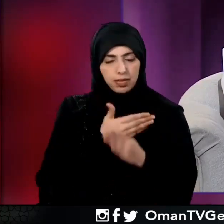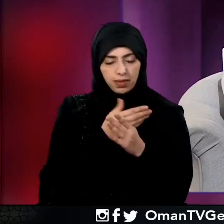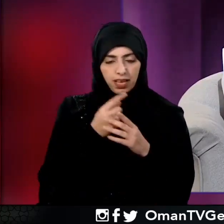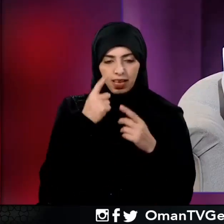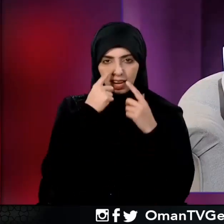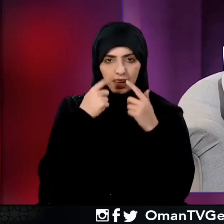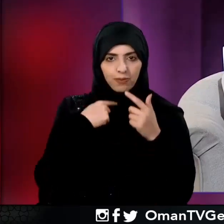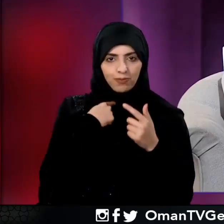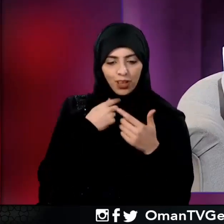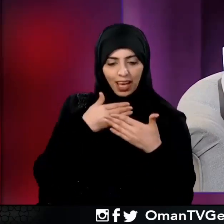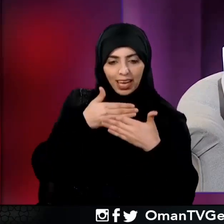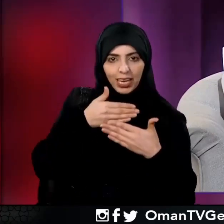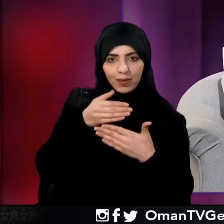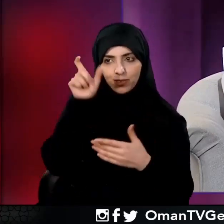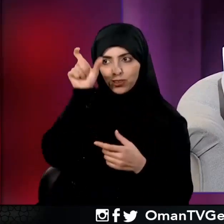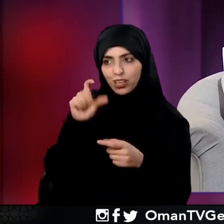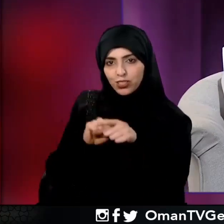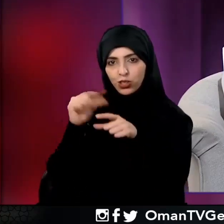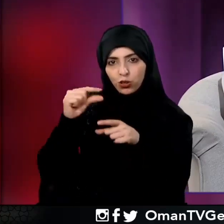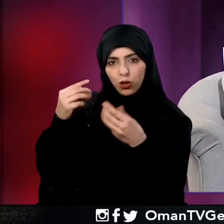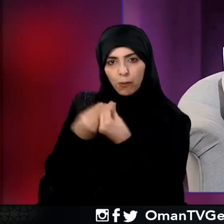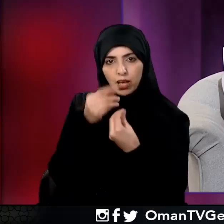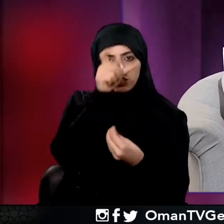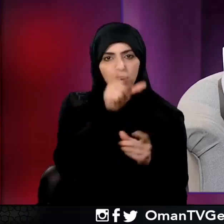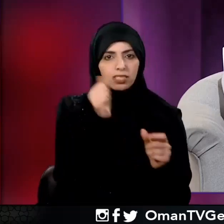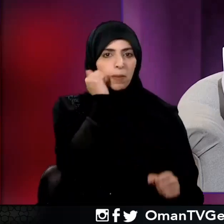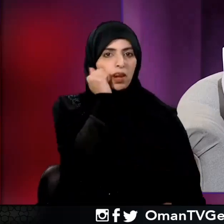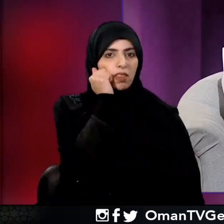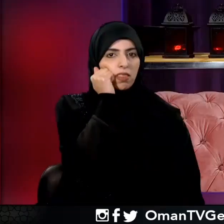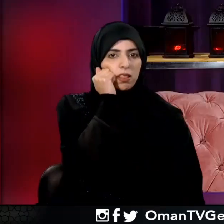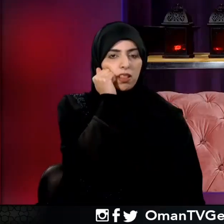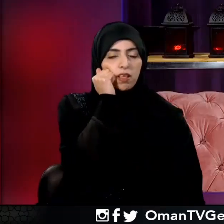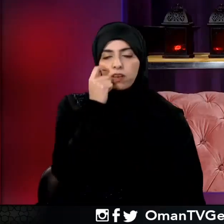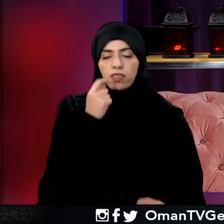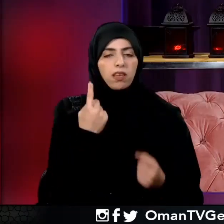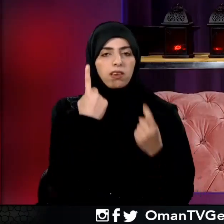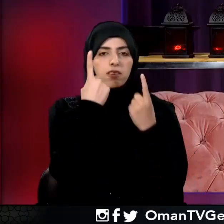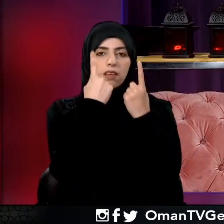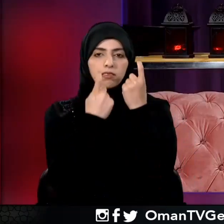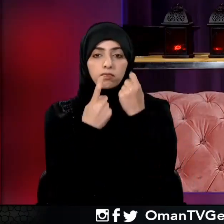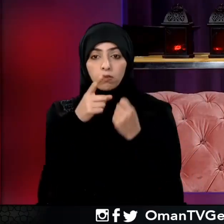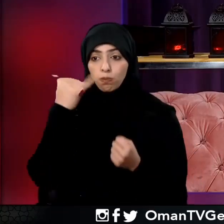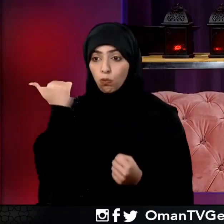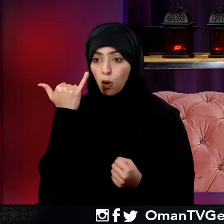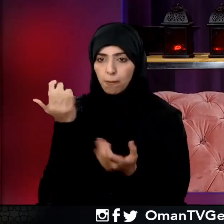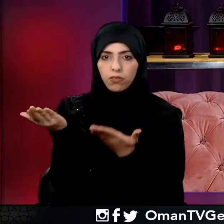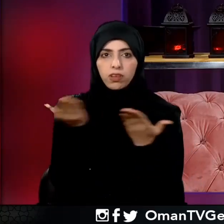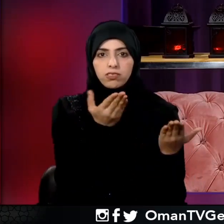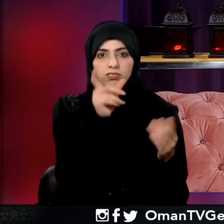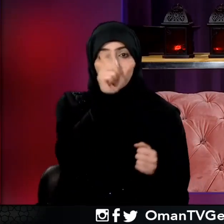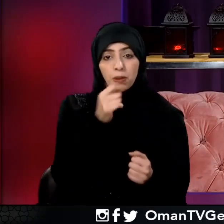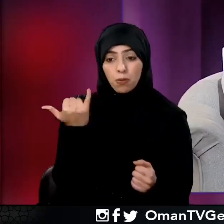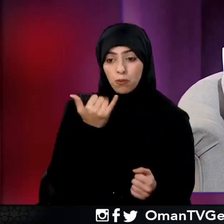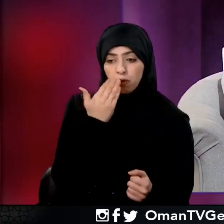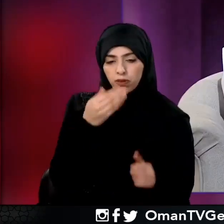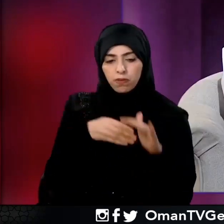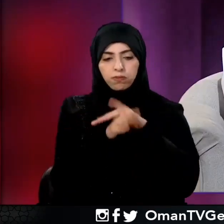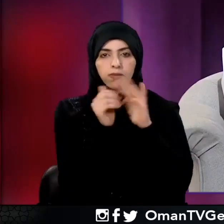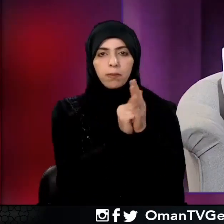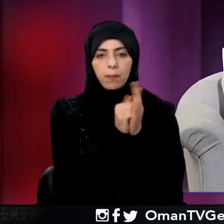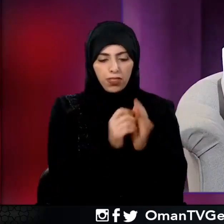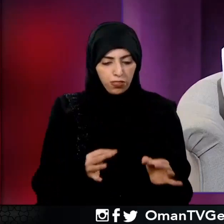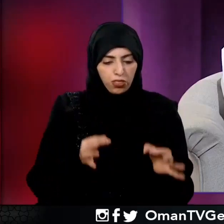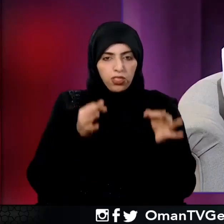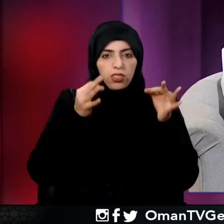وقريبين من الحلق، فهذا التنظير ايضا قللناه في العيادات الى الحالات الطارئه، ما اخذ الاحتياطات اللازمه ان يكون في